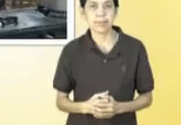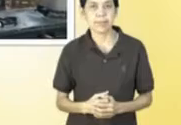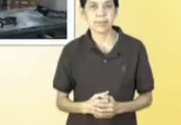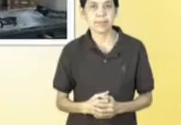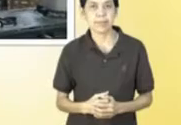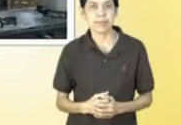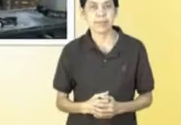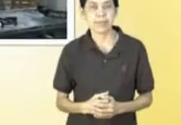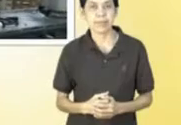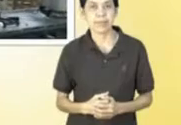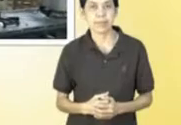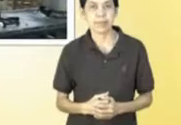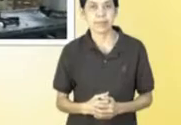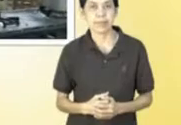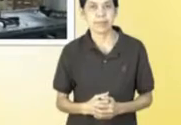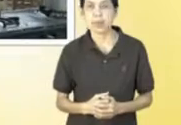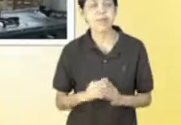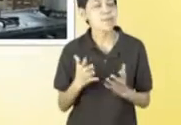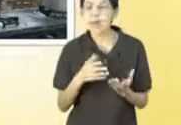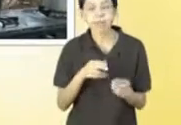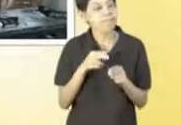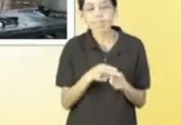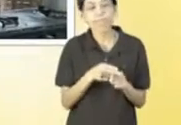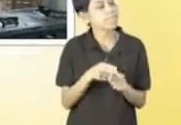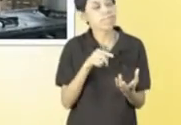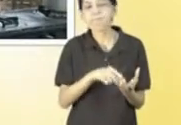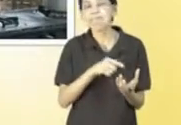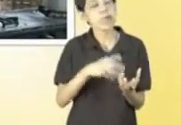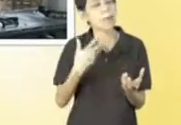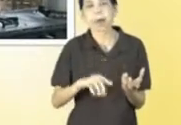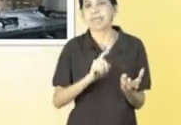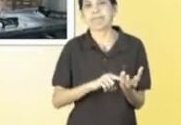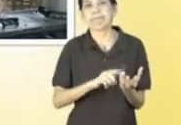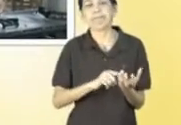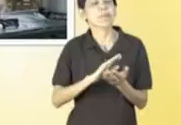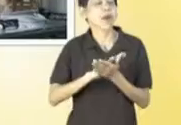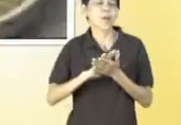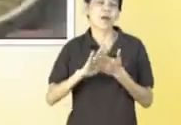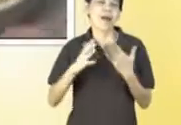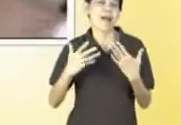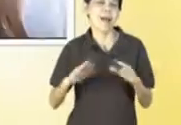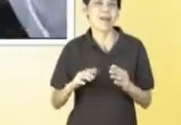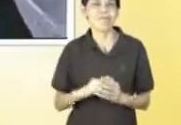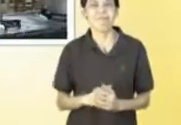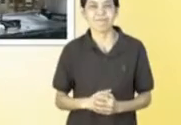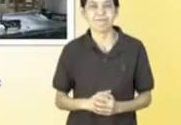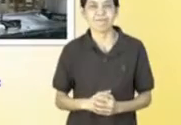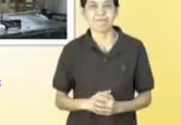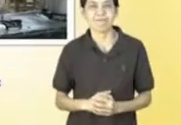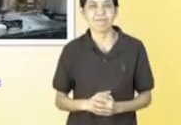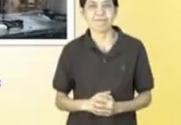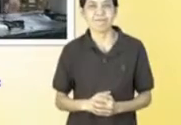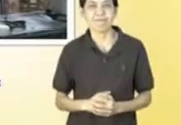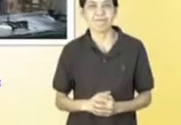มีอะไรโรยไหมคะหรือเป็นแบบนี้เลย มีไม่มีแล้วฮะม ีอ๋อแบบนี้เลย แค่นี้เองครับ เสร็จแล้ว นี่นะครับ